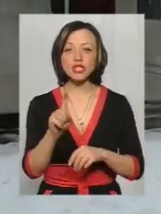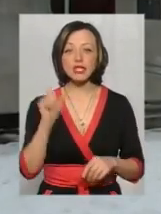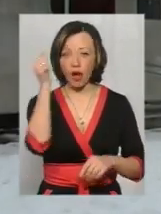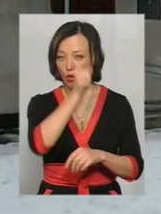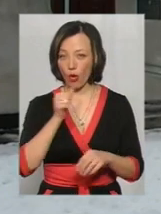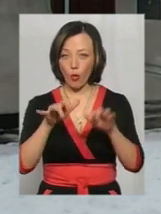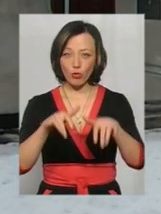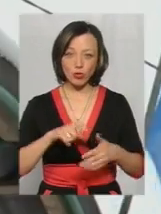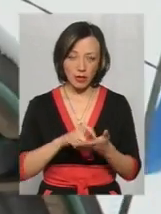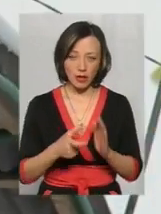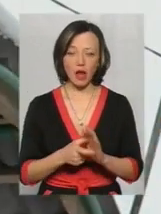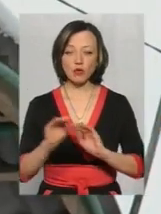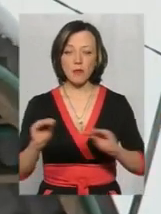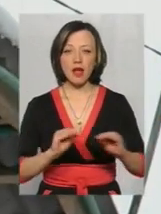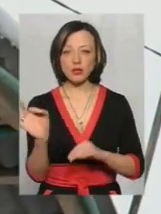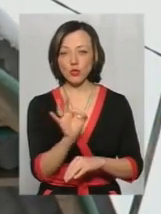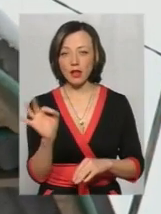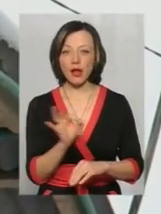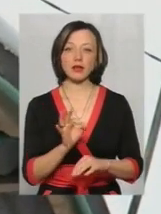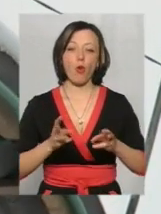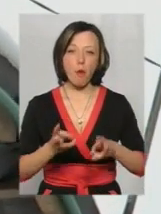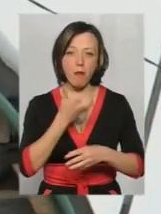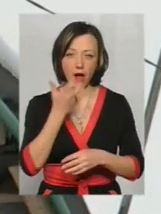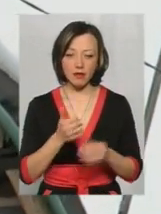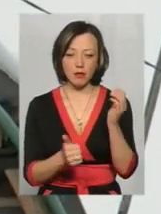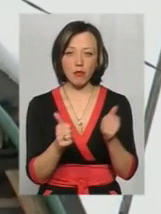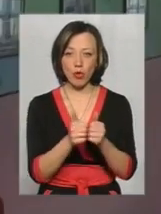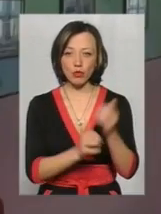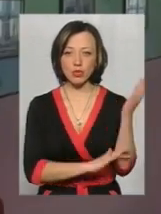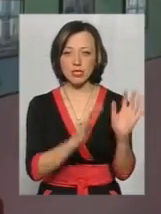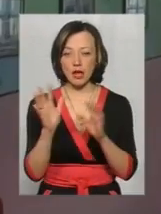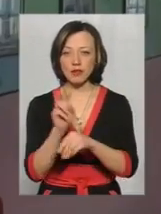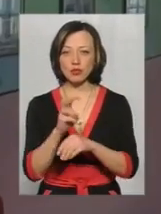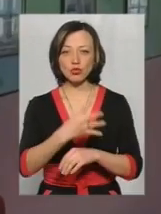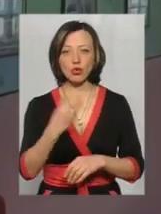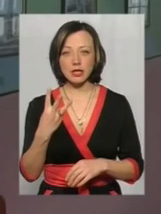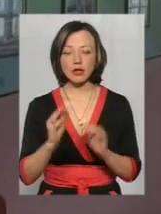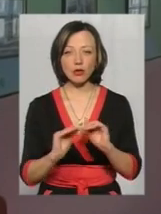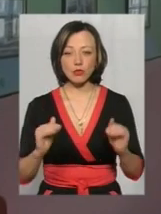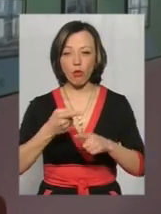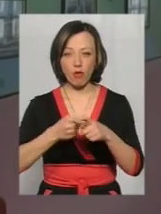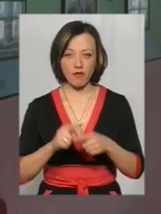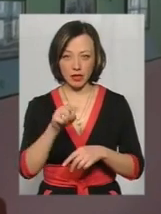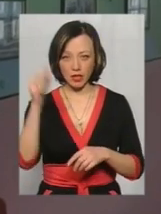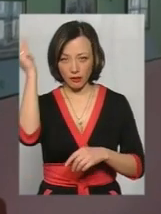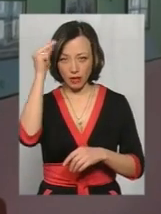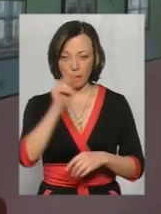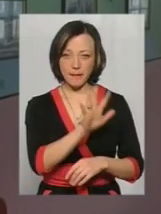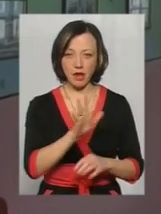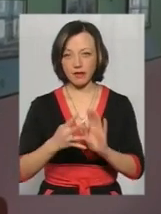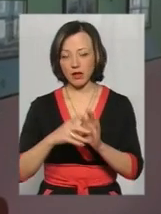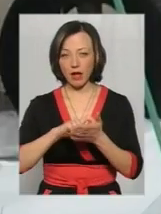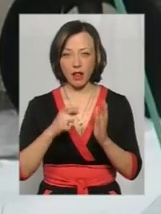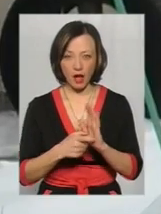Тут є комп'ютерний клас, обладнані санвузли, опалення, поруч сад. Нині школу відвідують 43 учня, половина з яких навчаються у